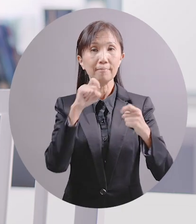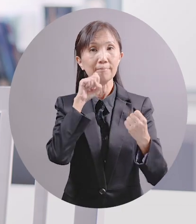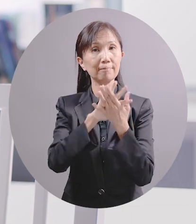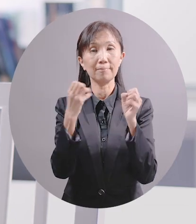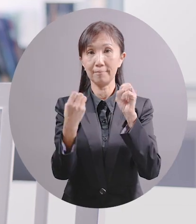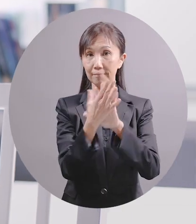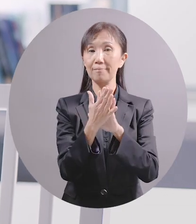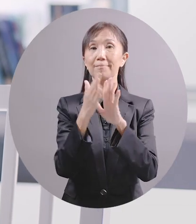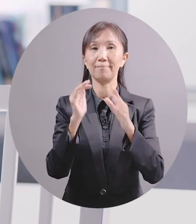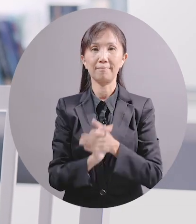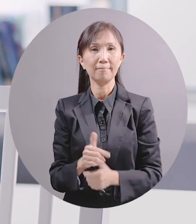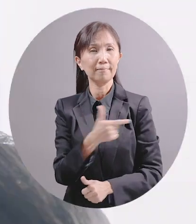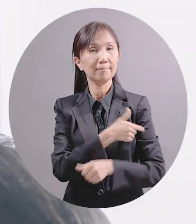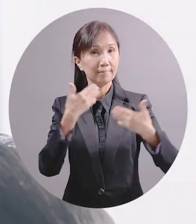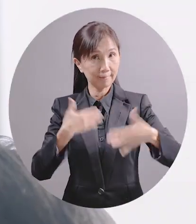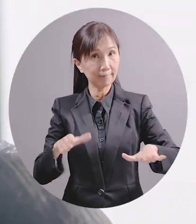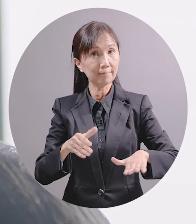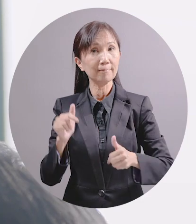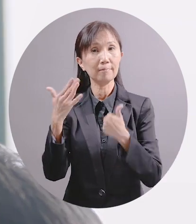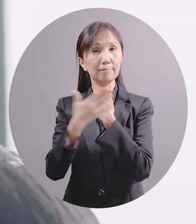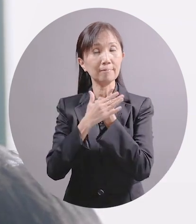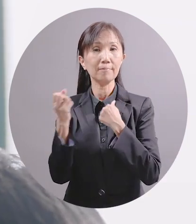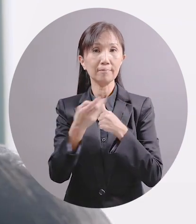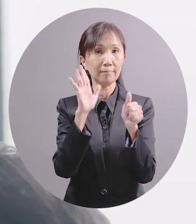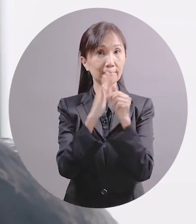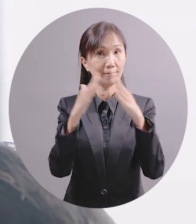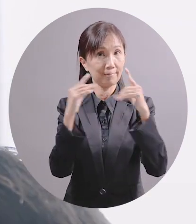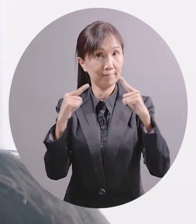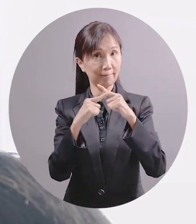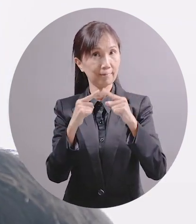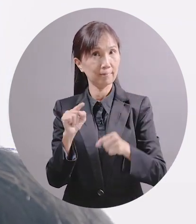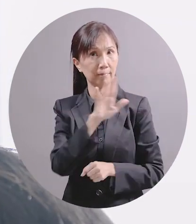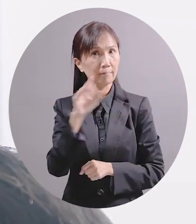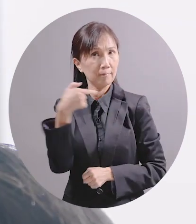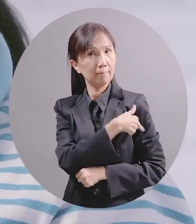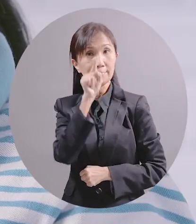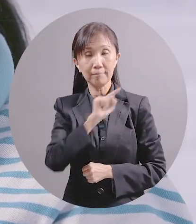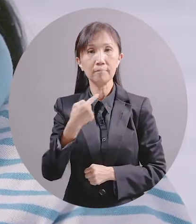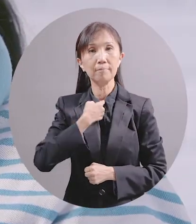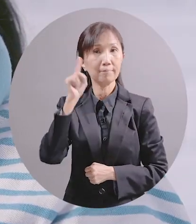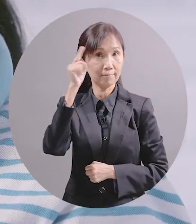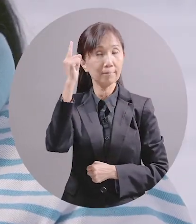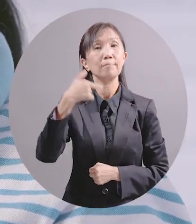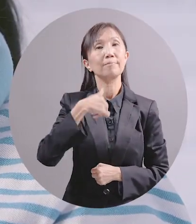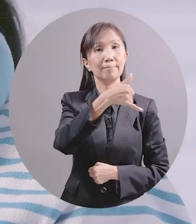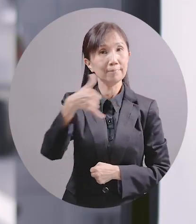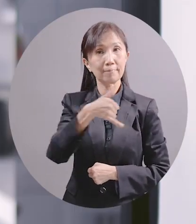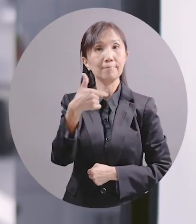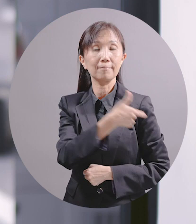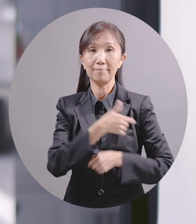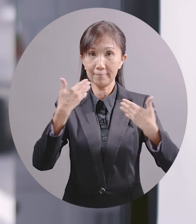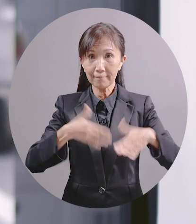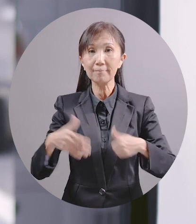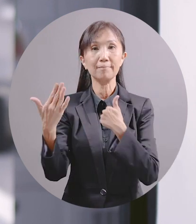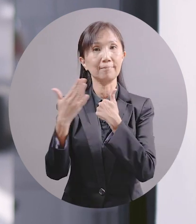一家大小都会有机会互相传染，打了疫苗会保护好自己和家人，为什么不打？ I need to go out every day. I